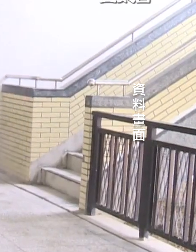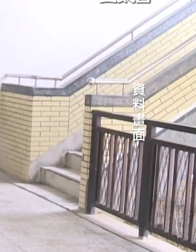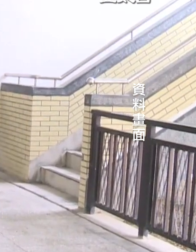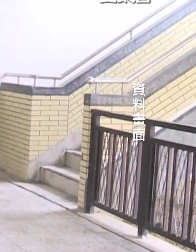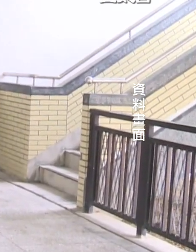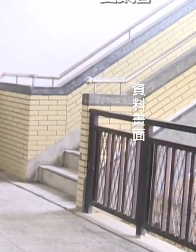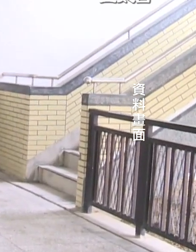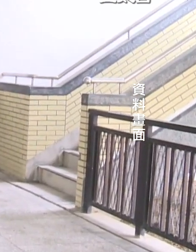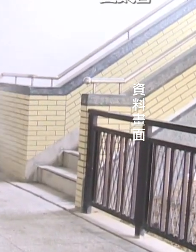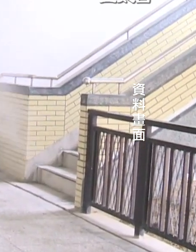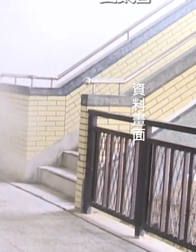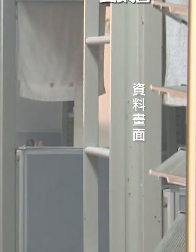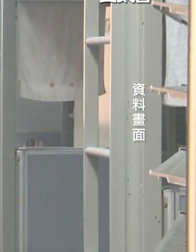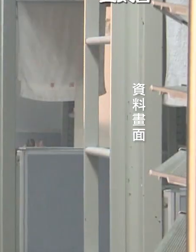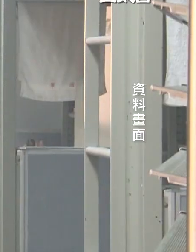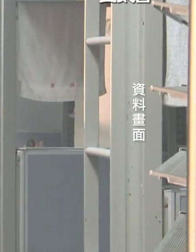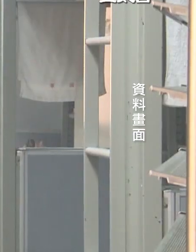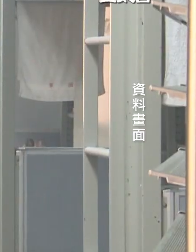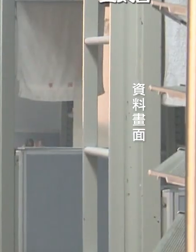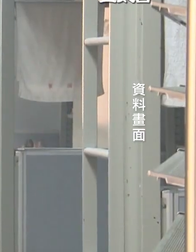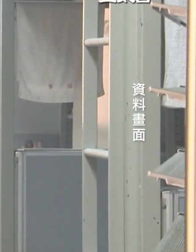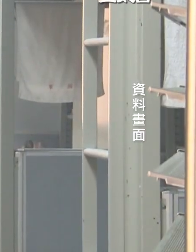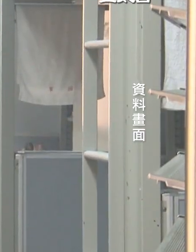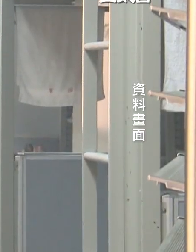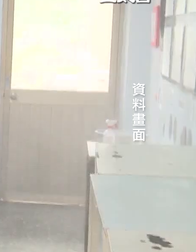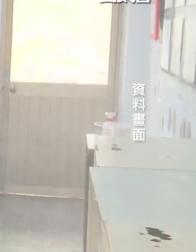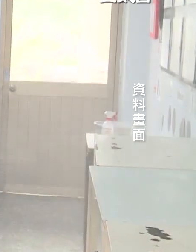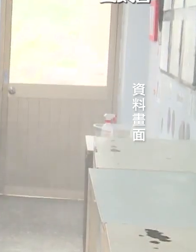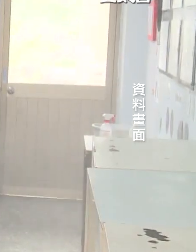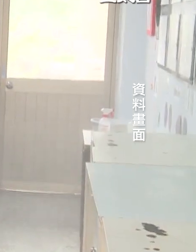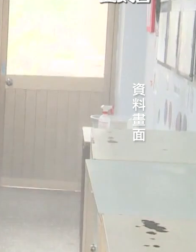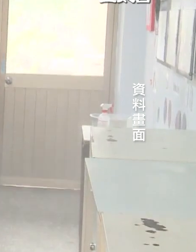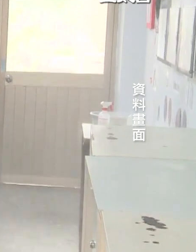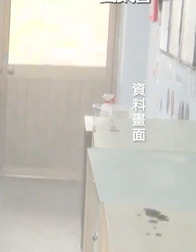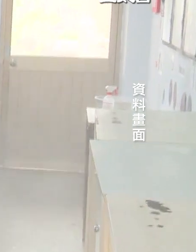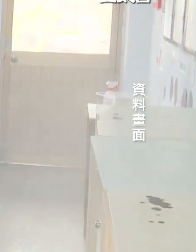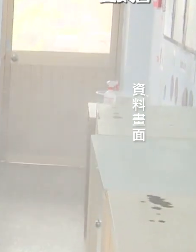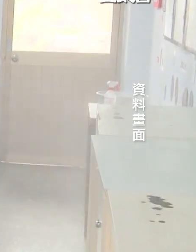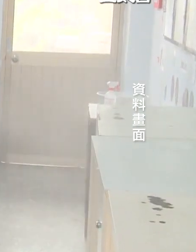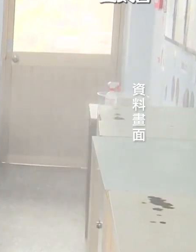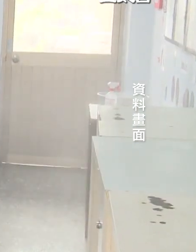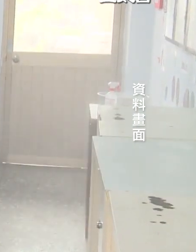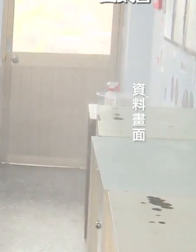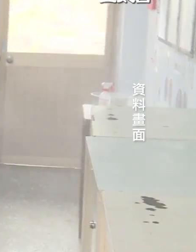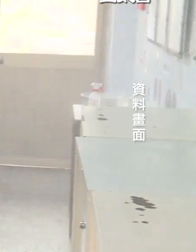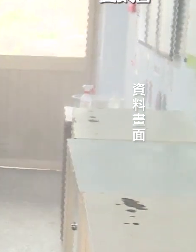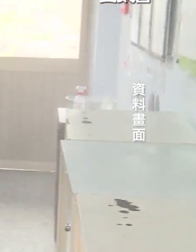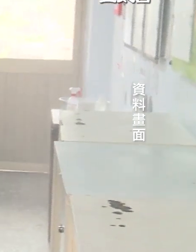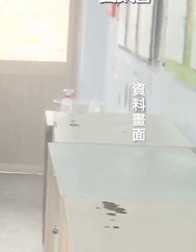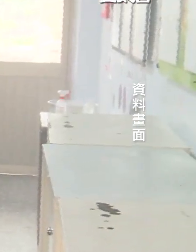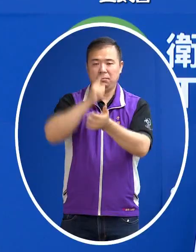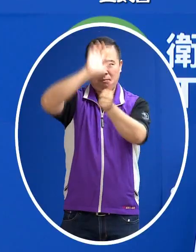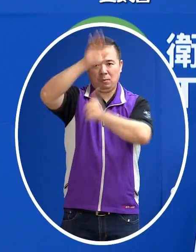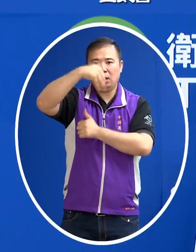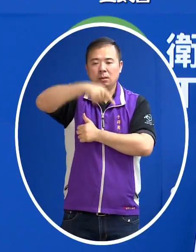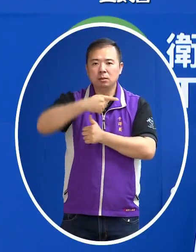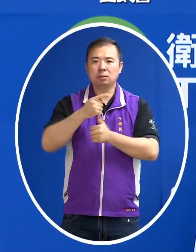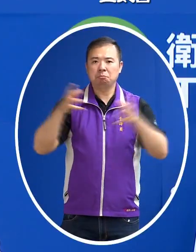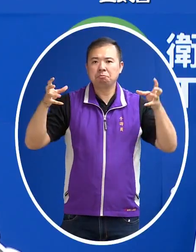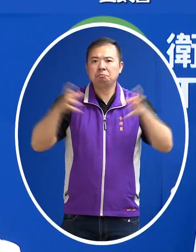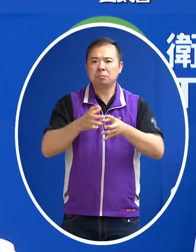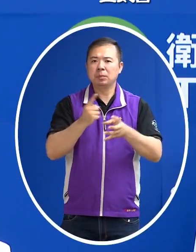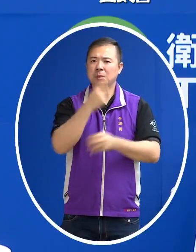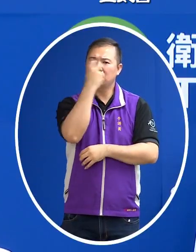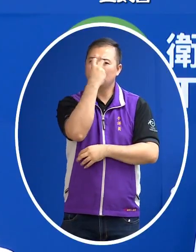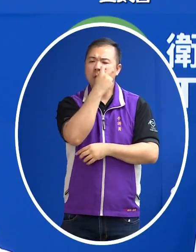敦睦舰队官兵隔离期满两周，疫情并未扩及社区。陈时中认为防线能守住是因为及时召回。 常常有人问